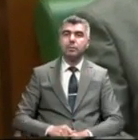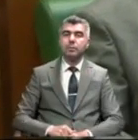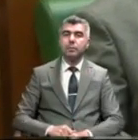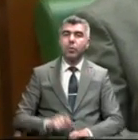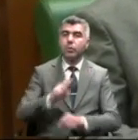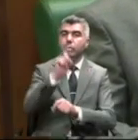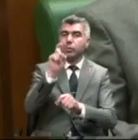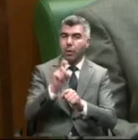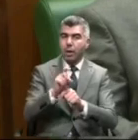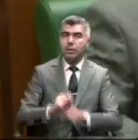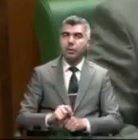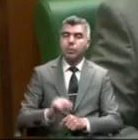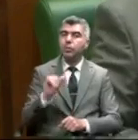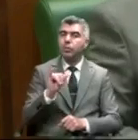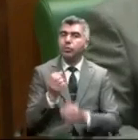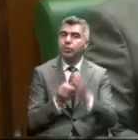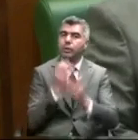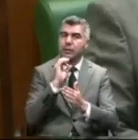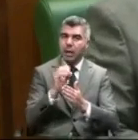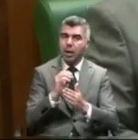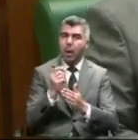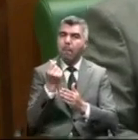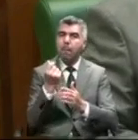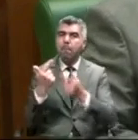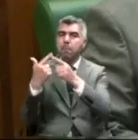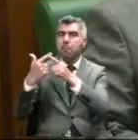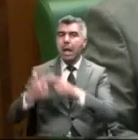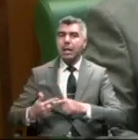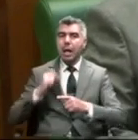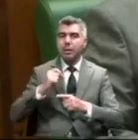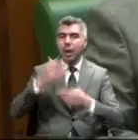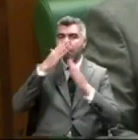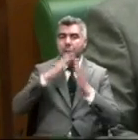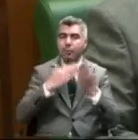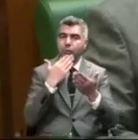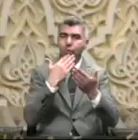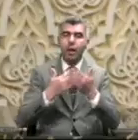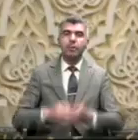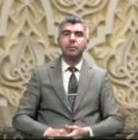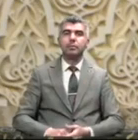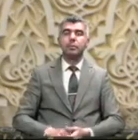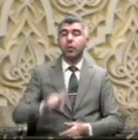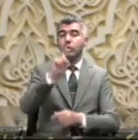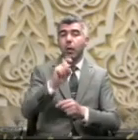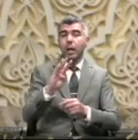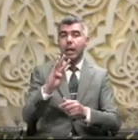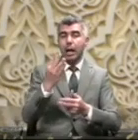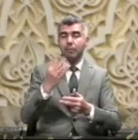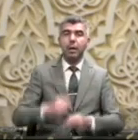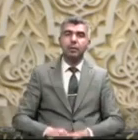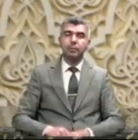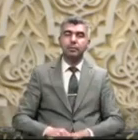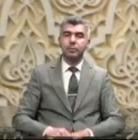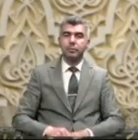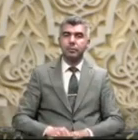نسائلكم حول مستجدات وضعيه الماليه العموميه وشكرا السؤال الان الرابع لاحد